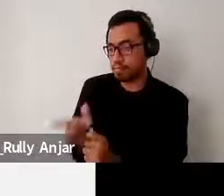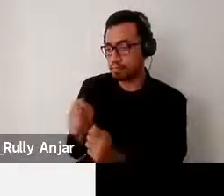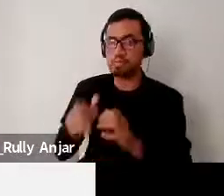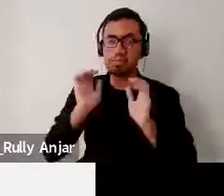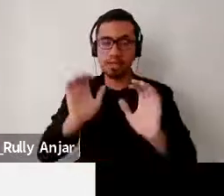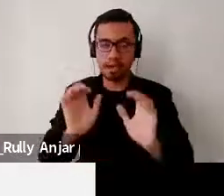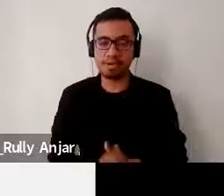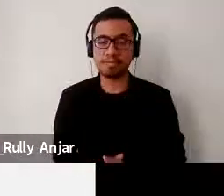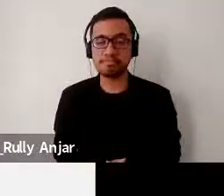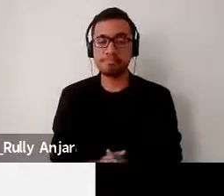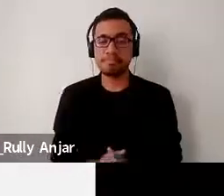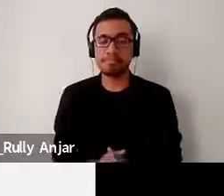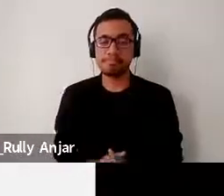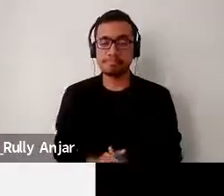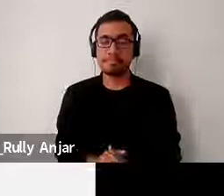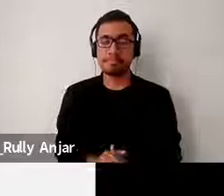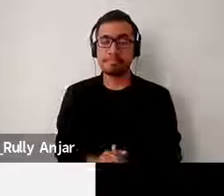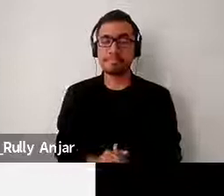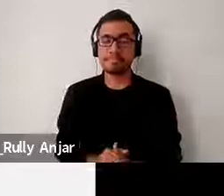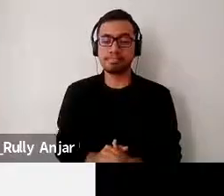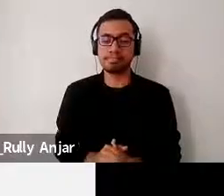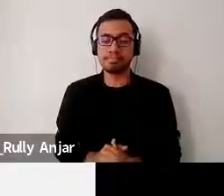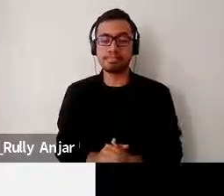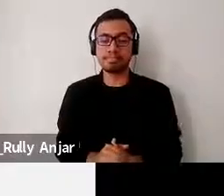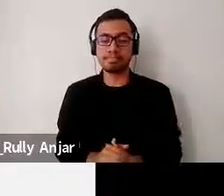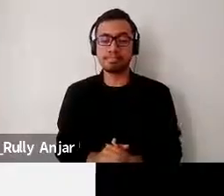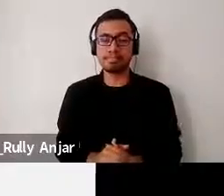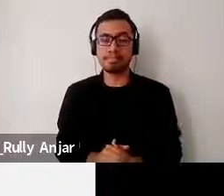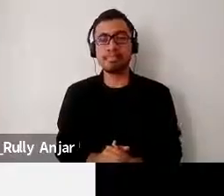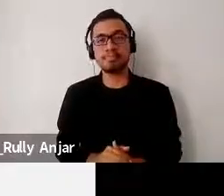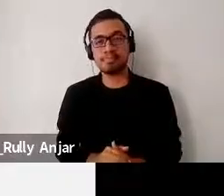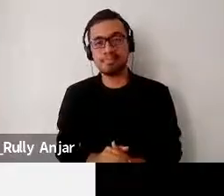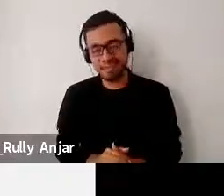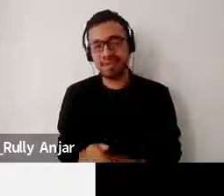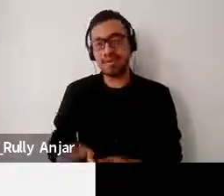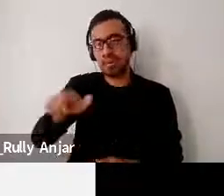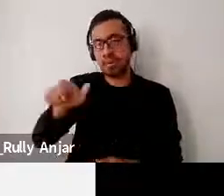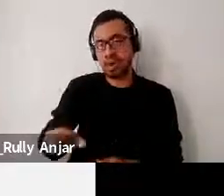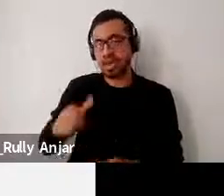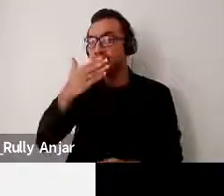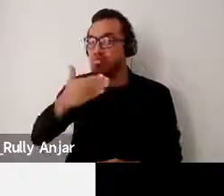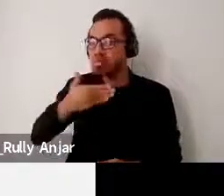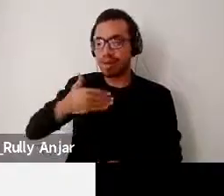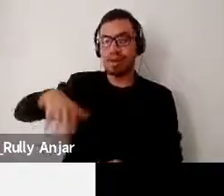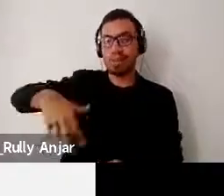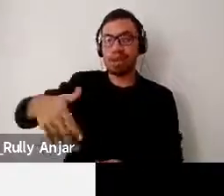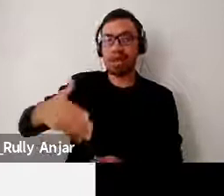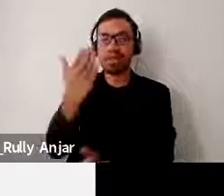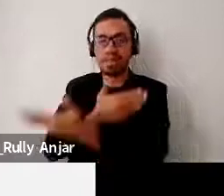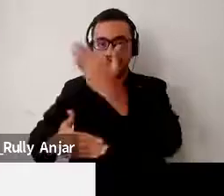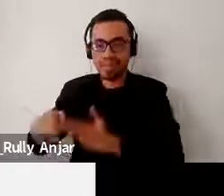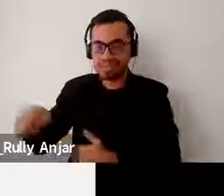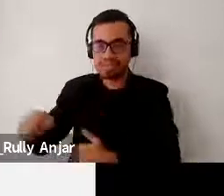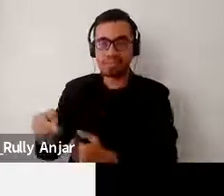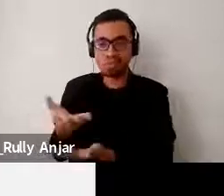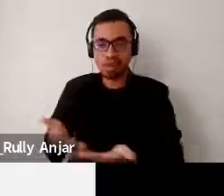memang kecenderungannya ada mereka lebih miskin daripada keluarga yang tidak memiliki